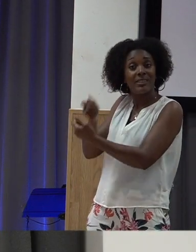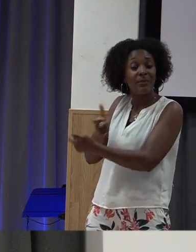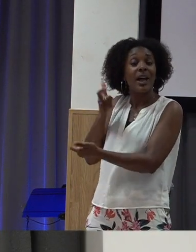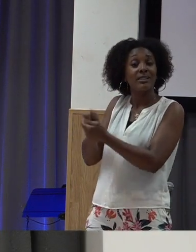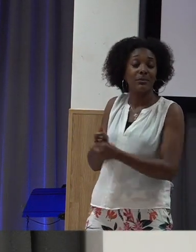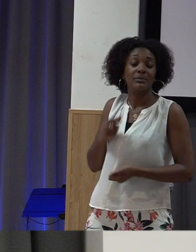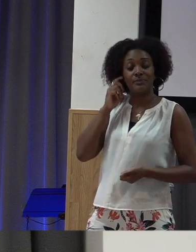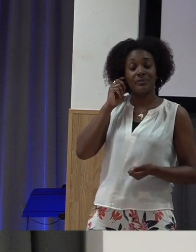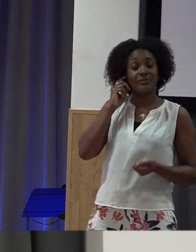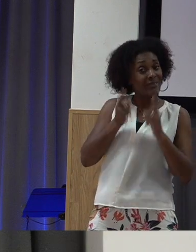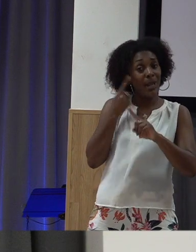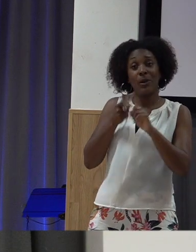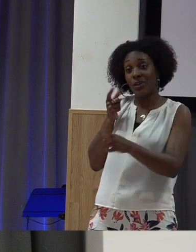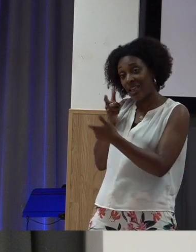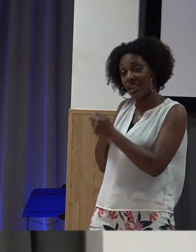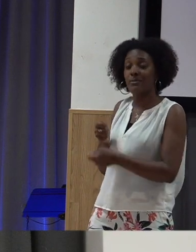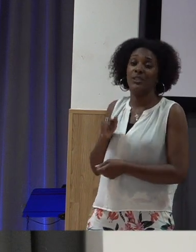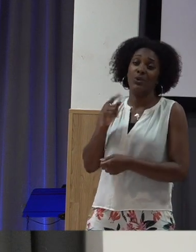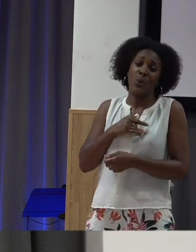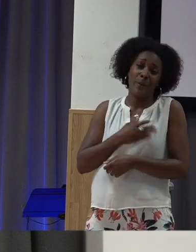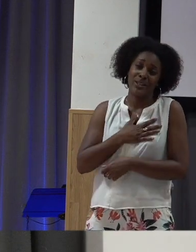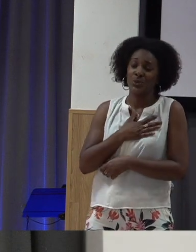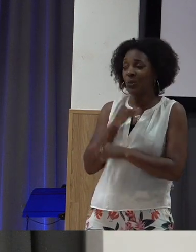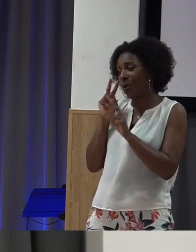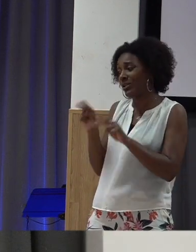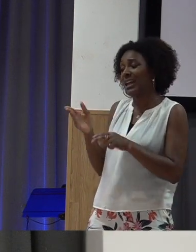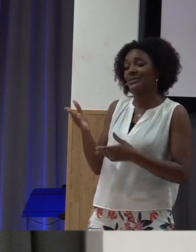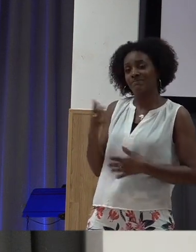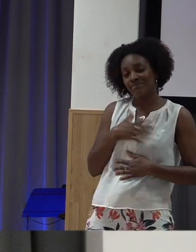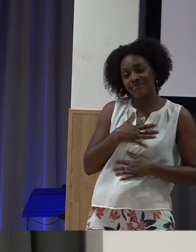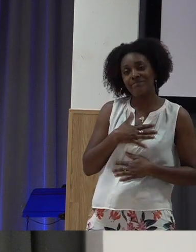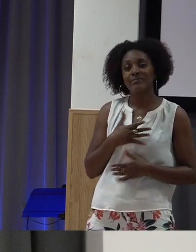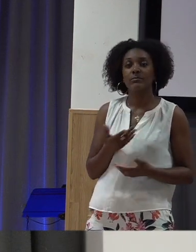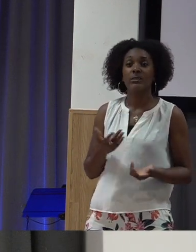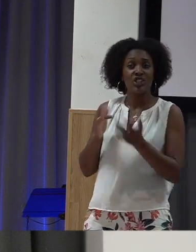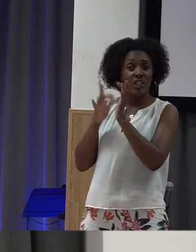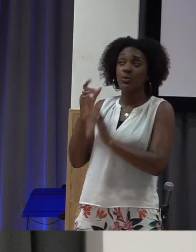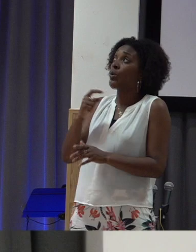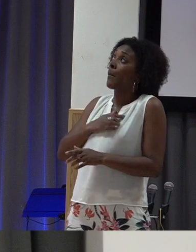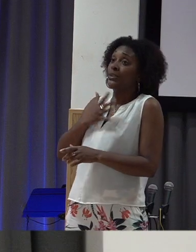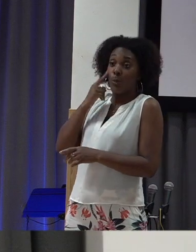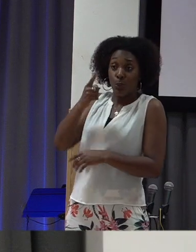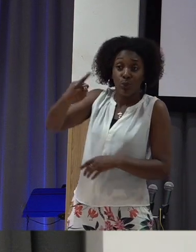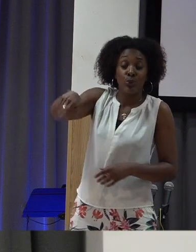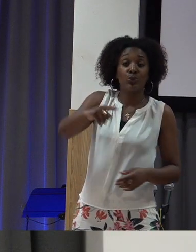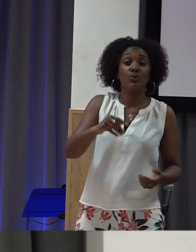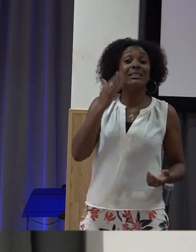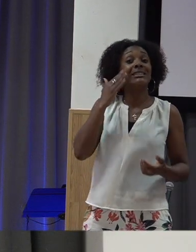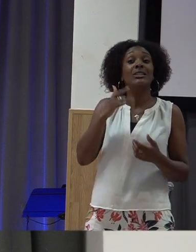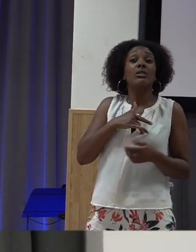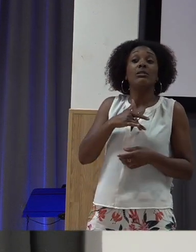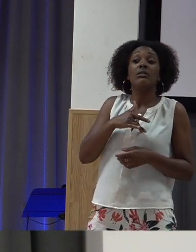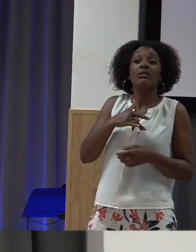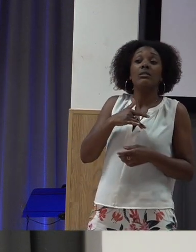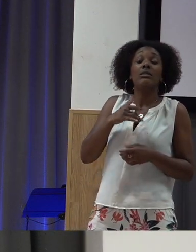une société, d'avoir compassion d'eux. Jésus a eu compassion de vous. S'il n'avait pas eu compassion de vous, vous ne seriez pas assis en face de